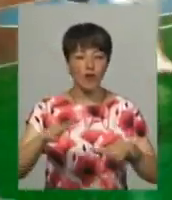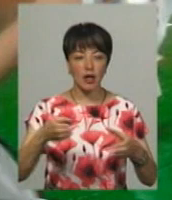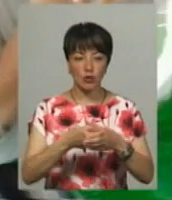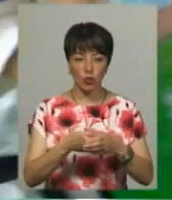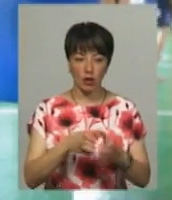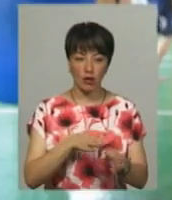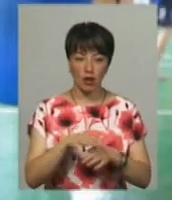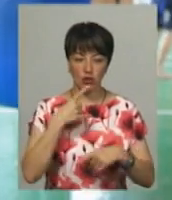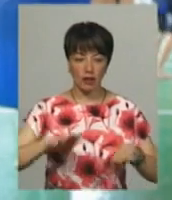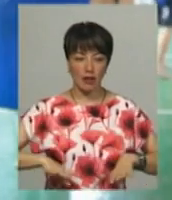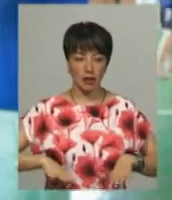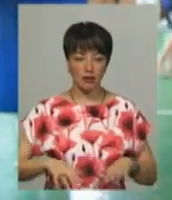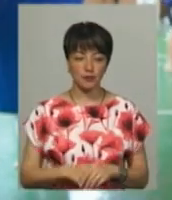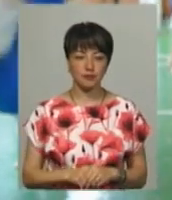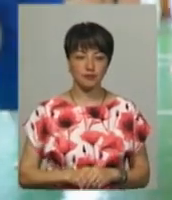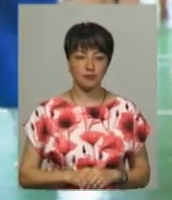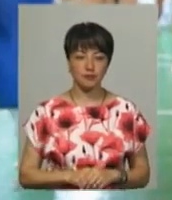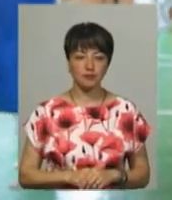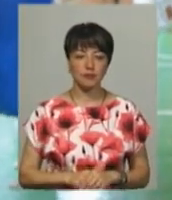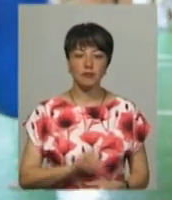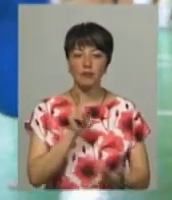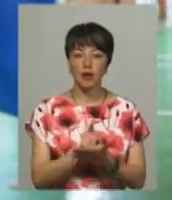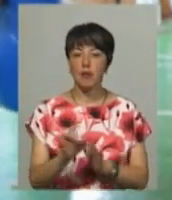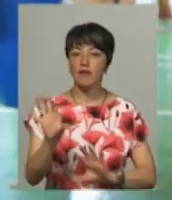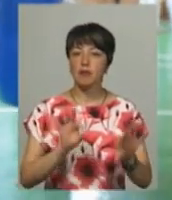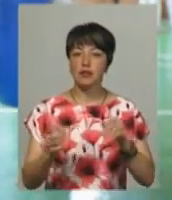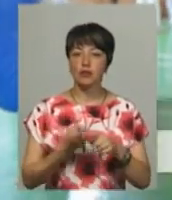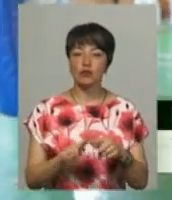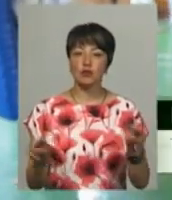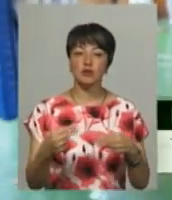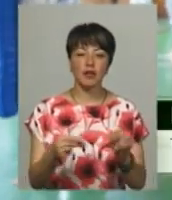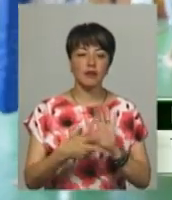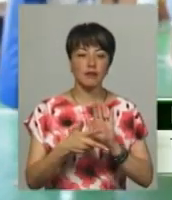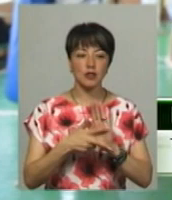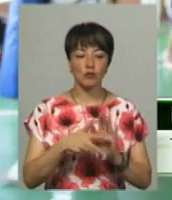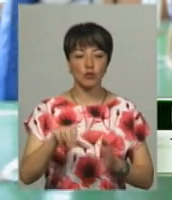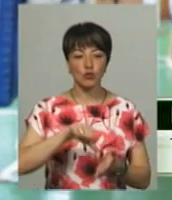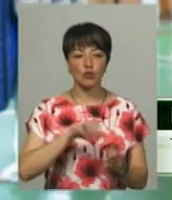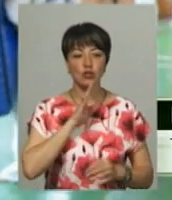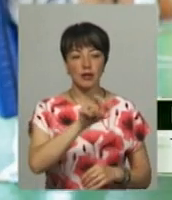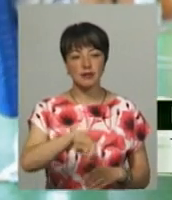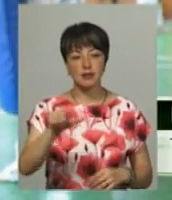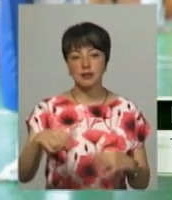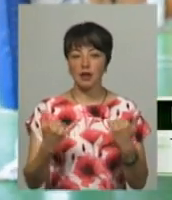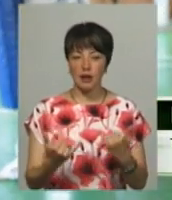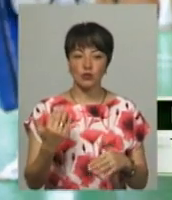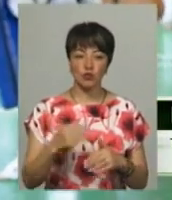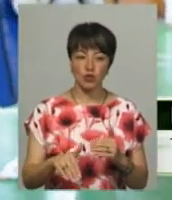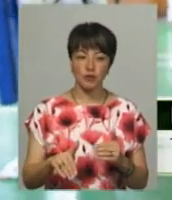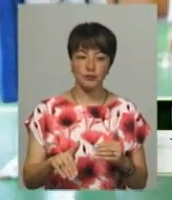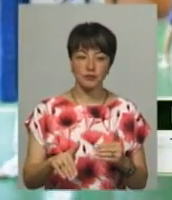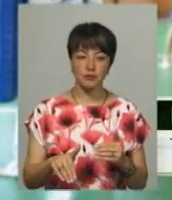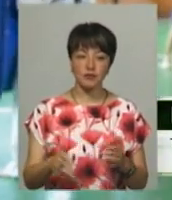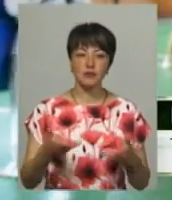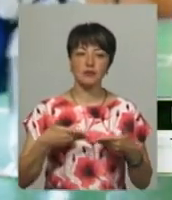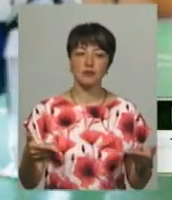з кіокушінкай карате Іван Шимків. Має відібратися на цьому чемпіонаті 8 учасниць. Наразі вже